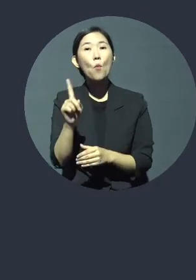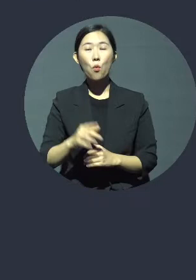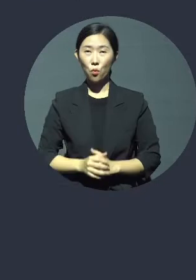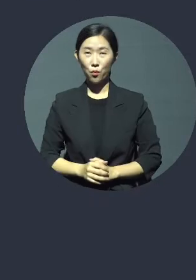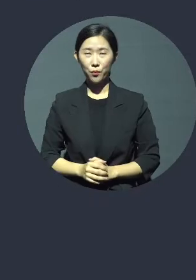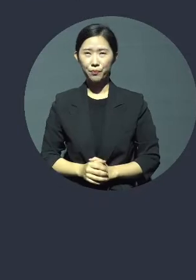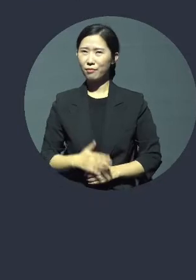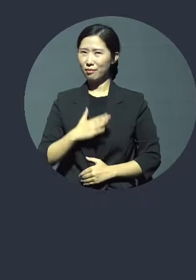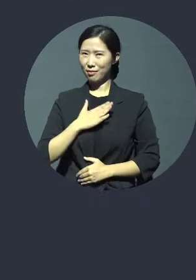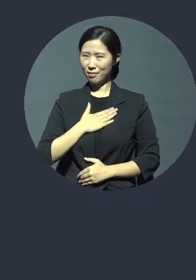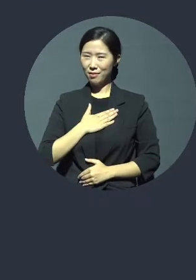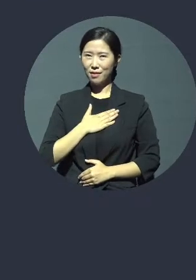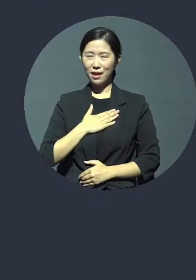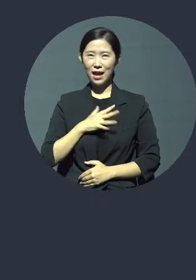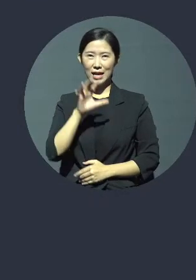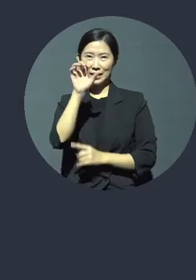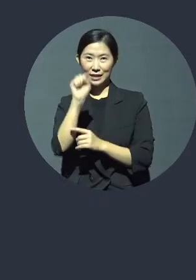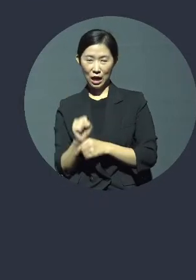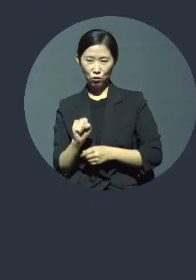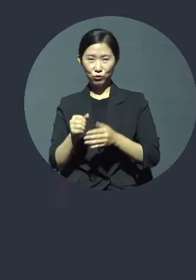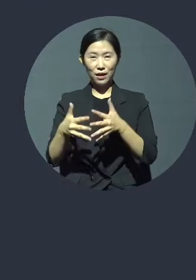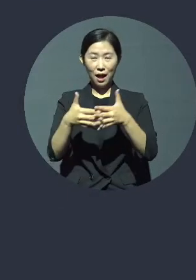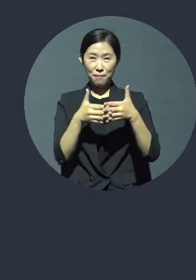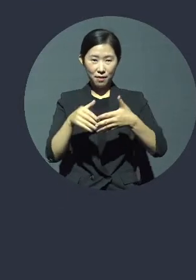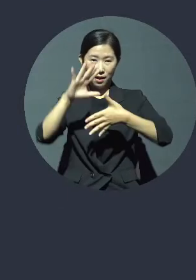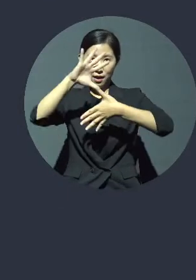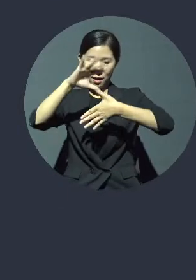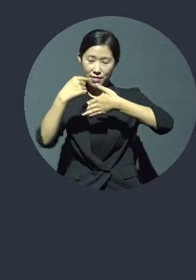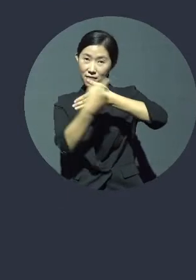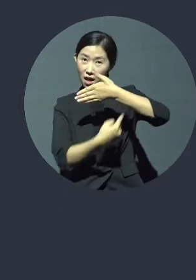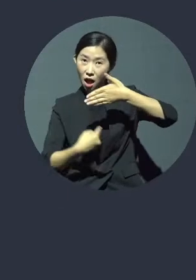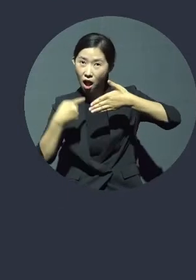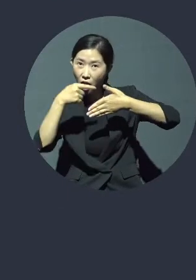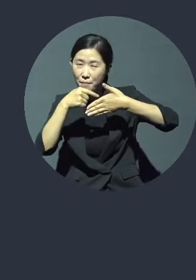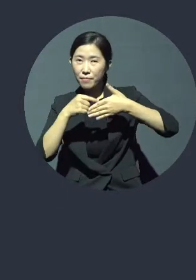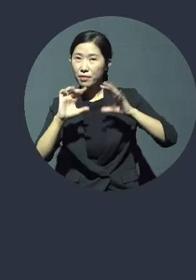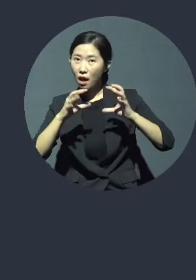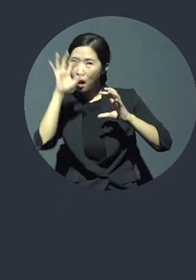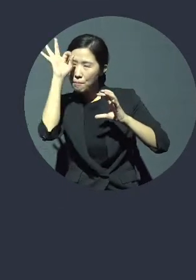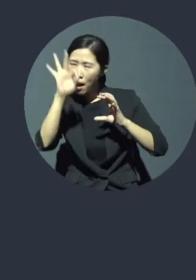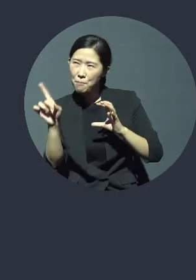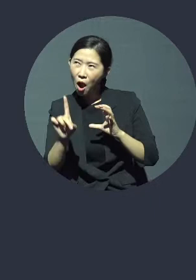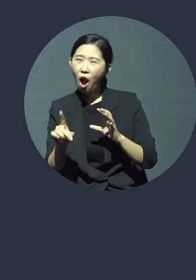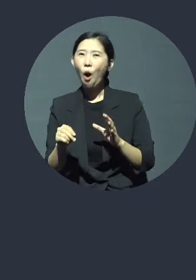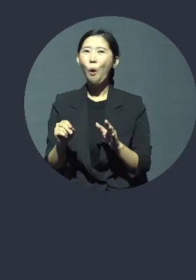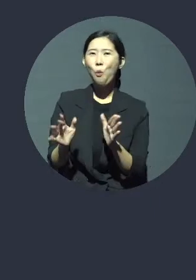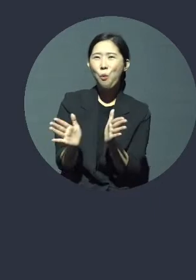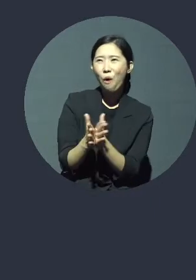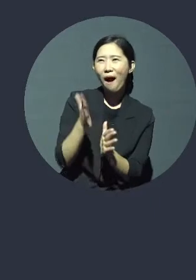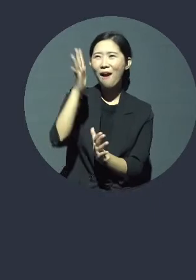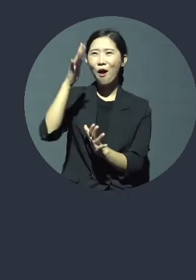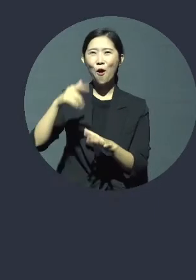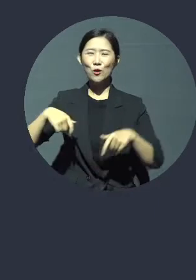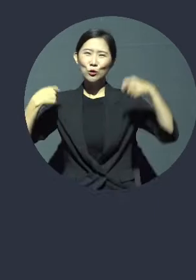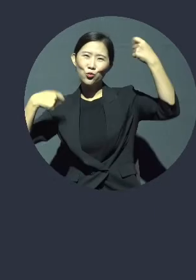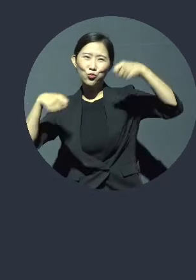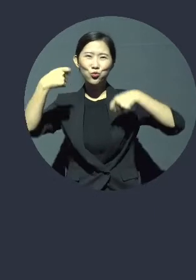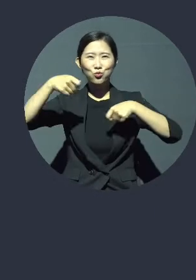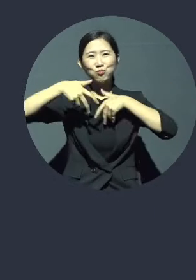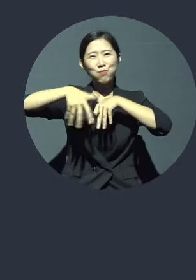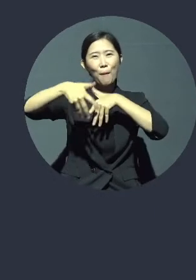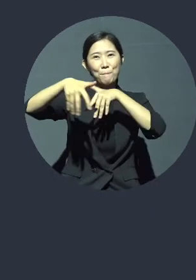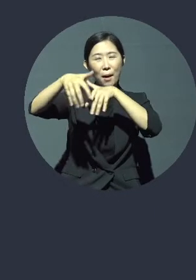저도 남미 하면 가장 먼저 떠오르는 것이 라틴의 열정이라든지 화려한 카니발입니다. 이런 이미지가 있어서